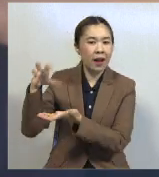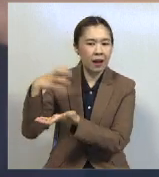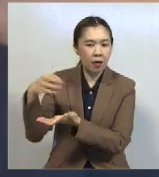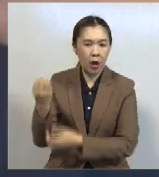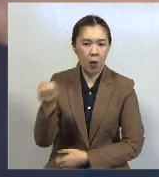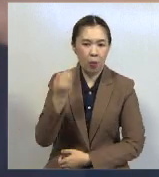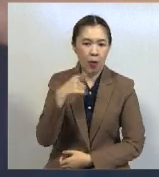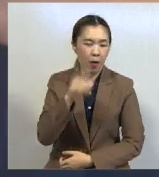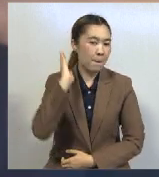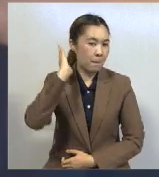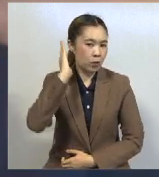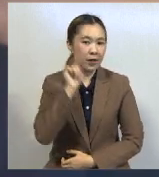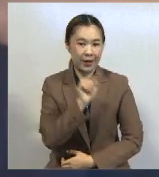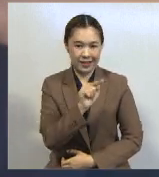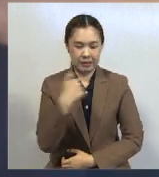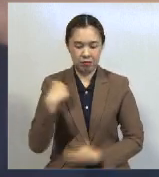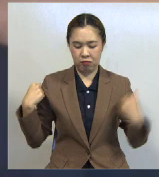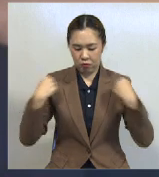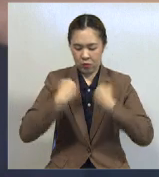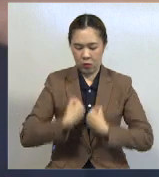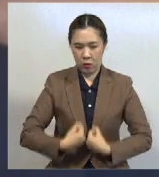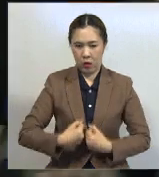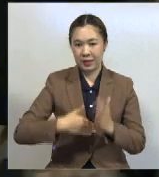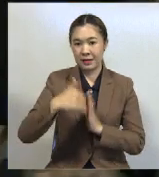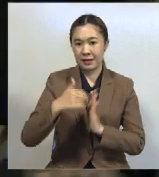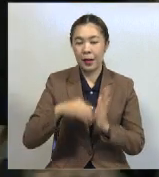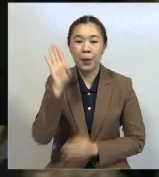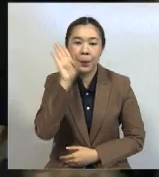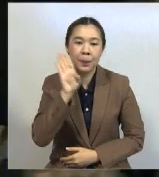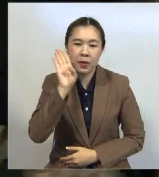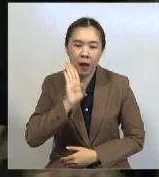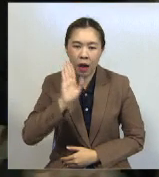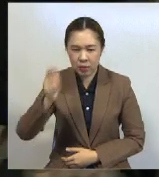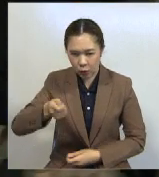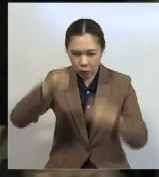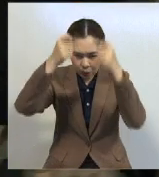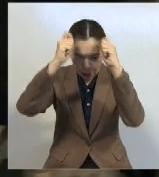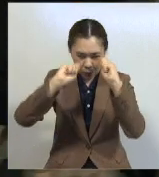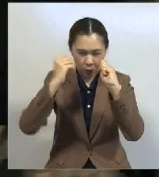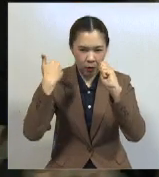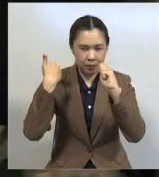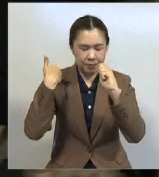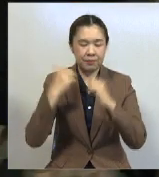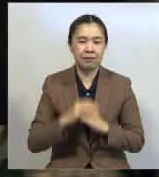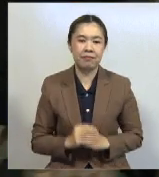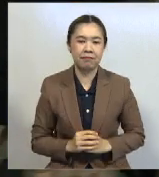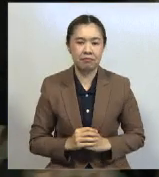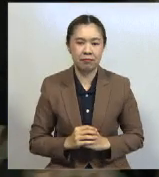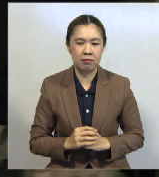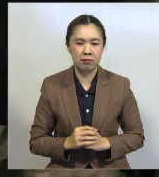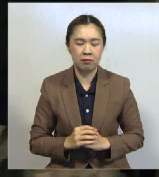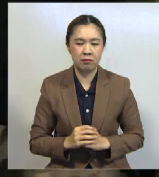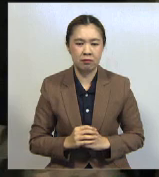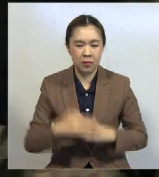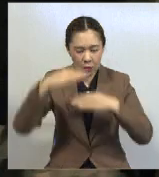เสื้อแขนยาวสีน้ำตาลสวมหมวกแล้วก็ใส่ผ้าปิดบังใบหน้านะคะเรียกว่าเป็นการอำพรางอย่